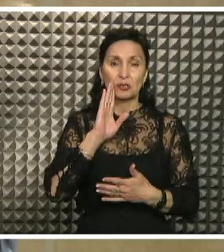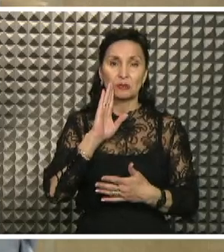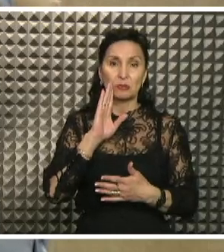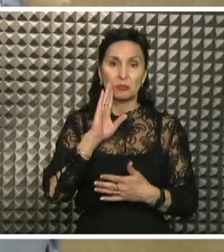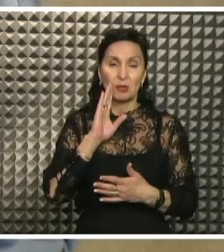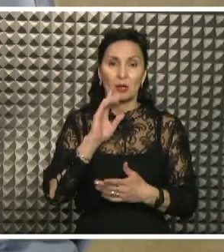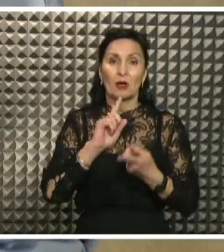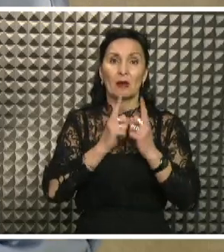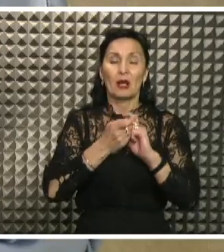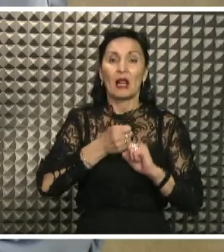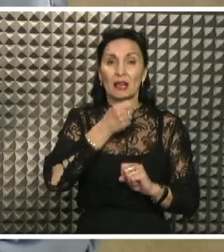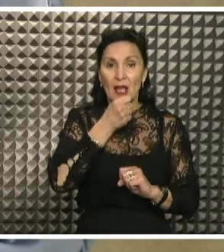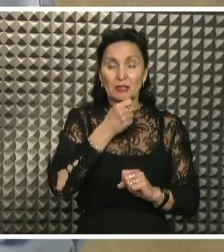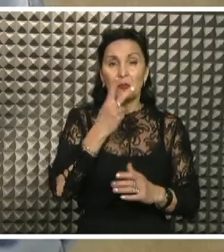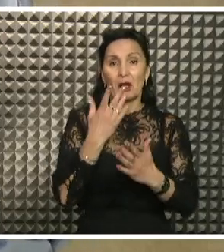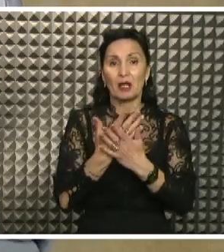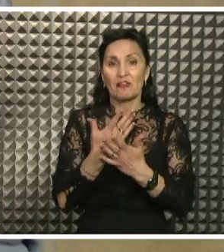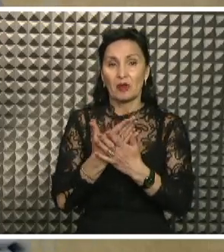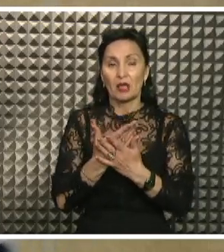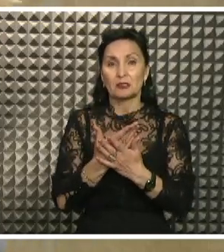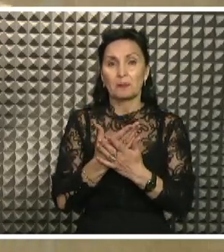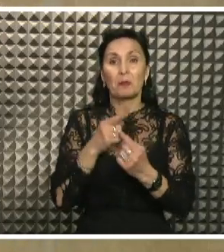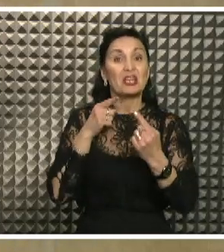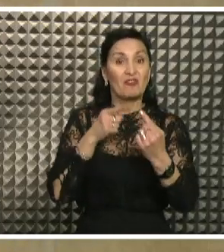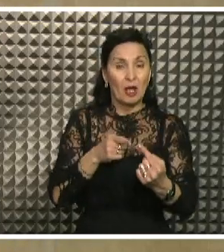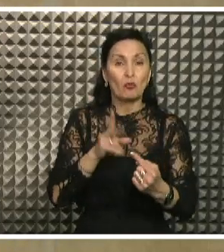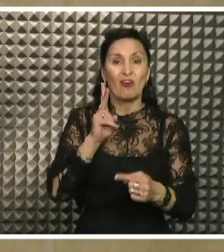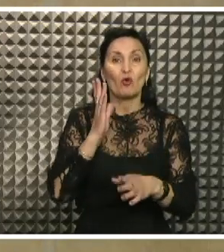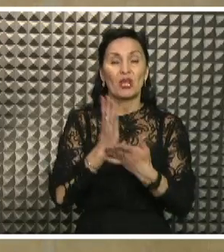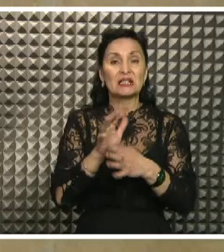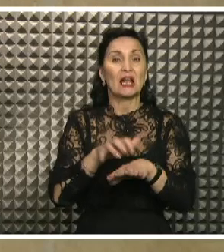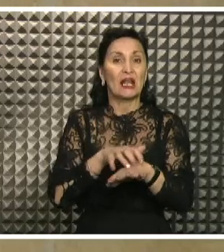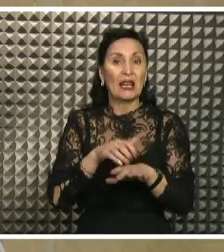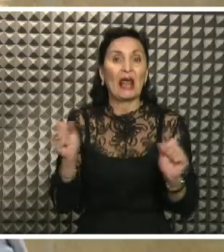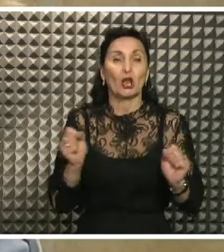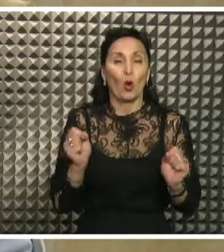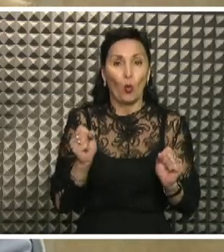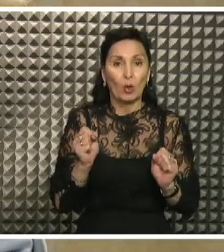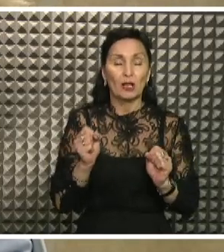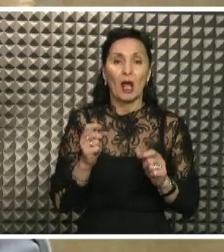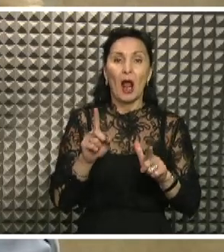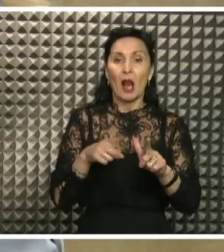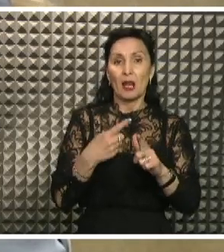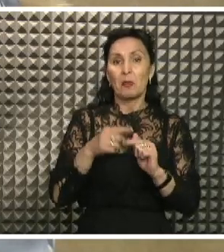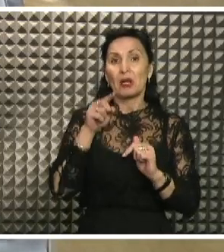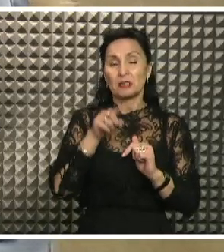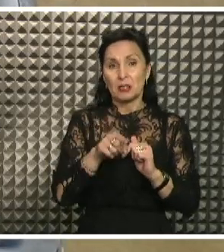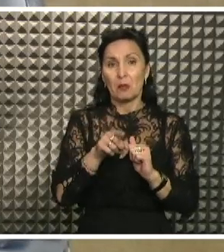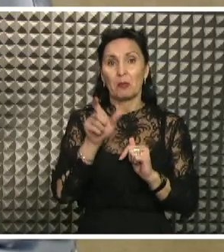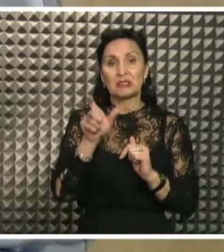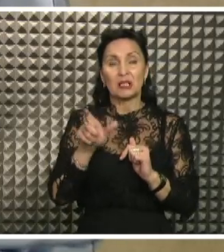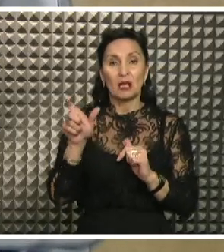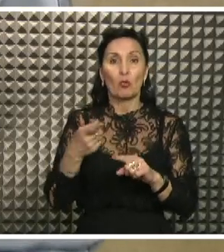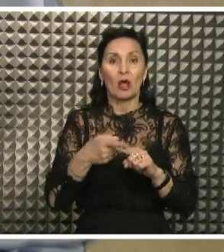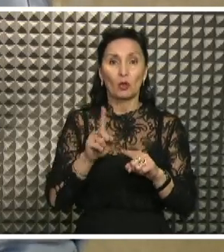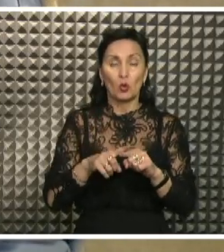лактации. Также противопоказано пациентам, у которых есть аллергия на холод, либо тем пациентам, у